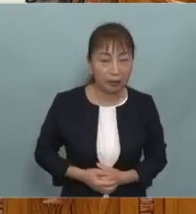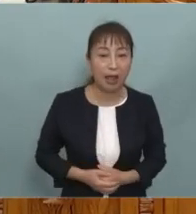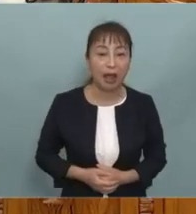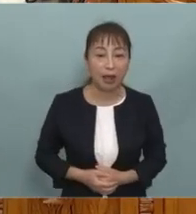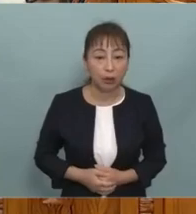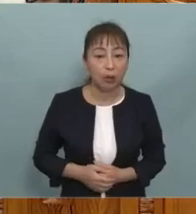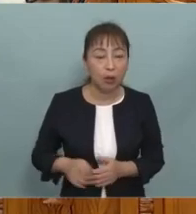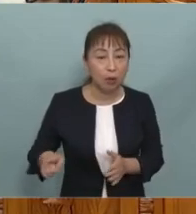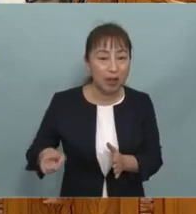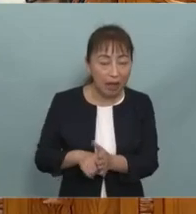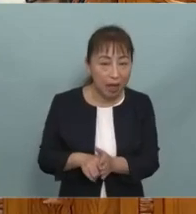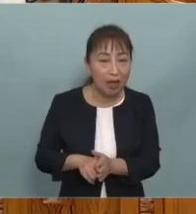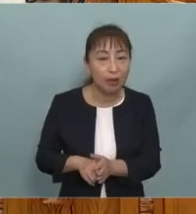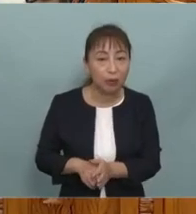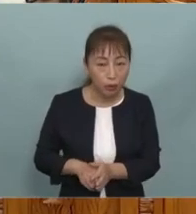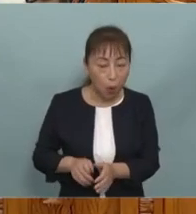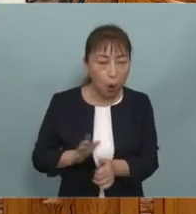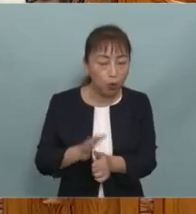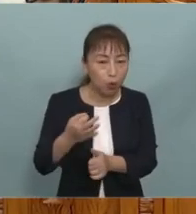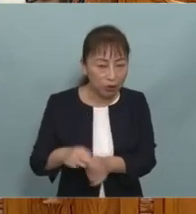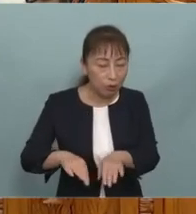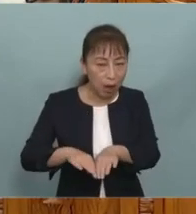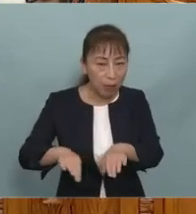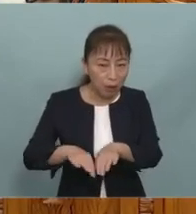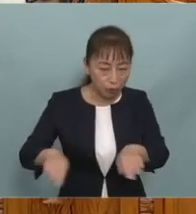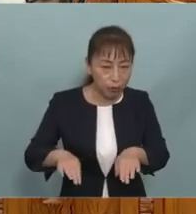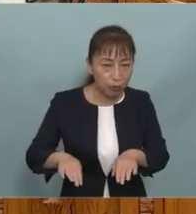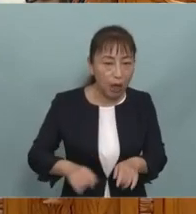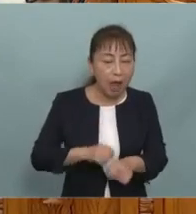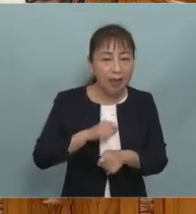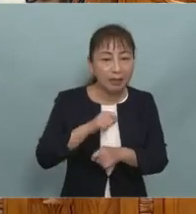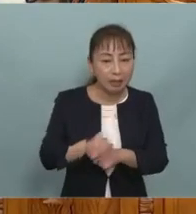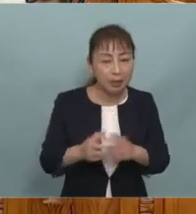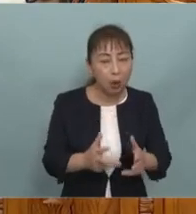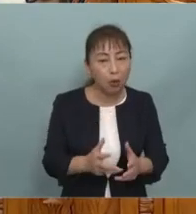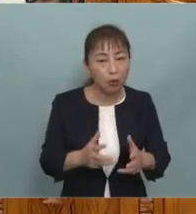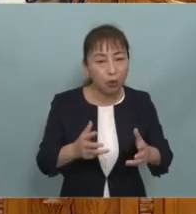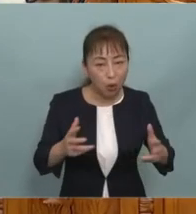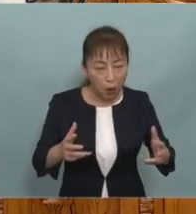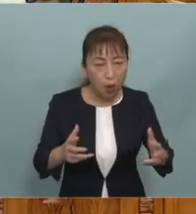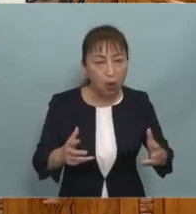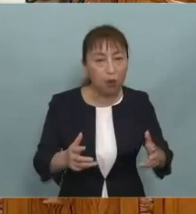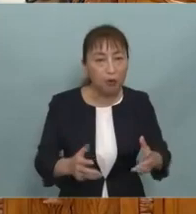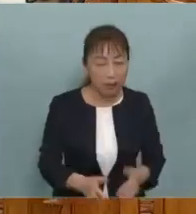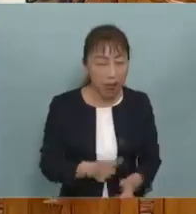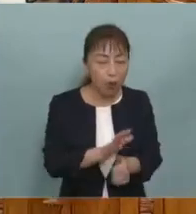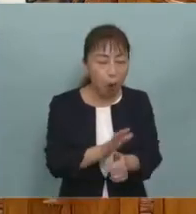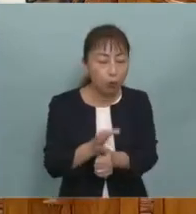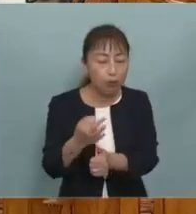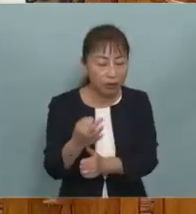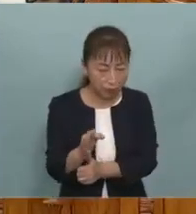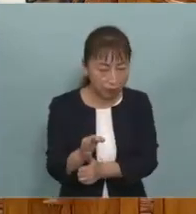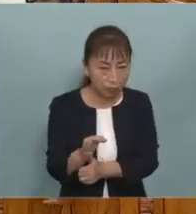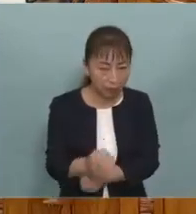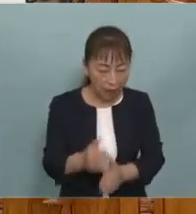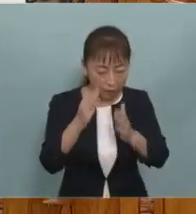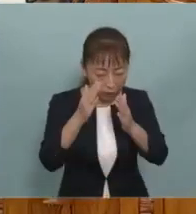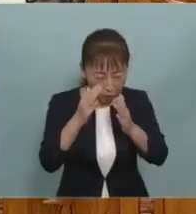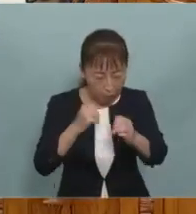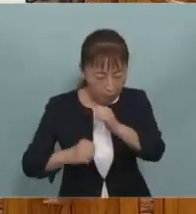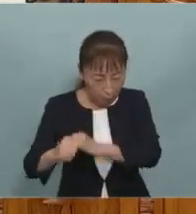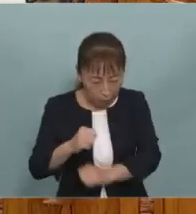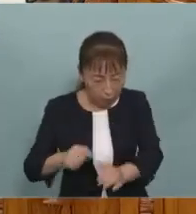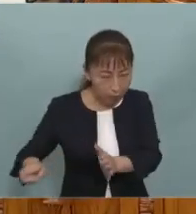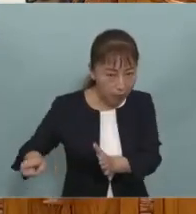それまでの補助金とは一斉をする地方創生推進交付金の創設始め一生懸命取り組んでまいりまし